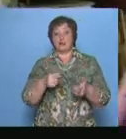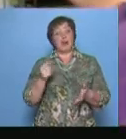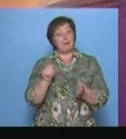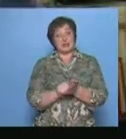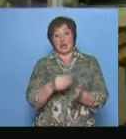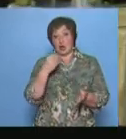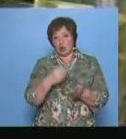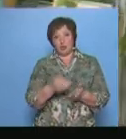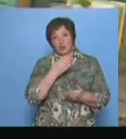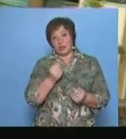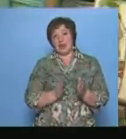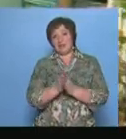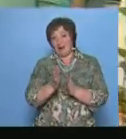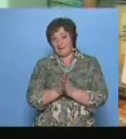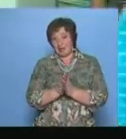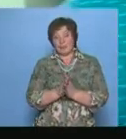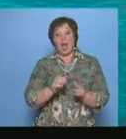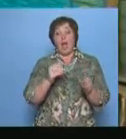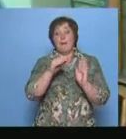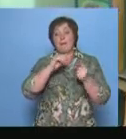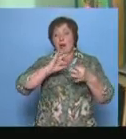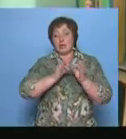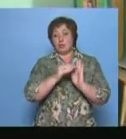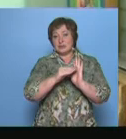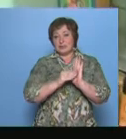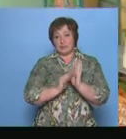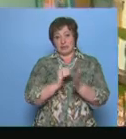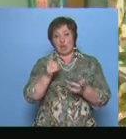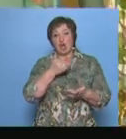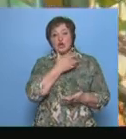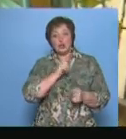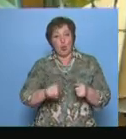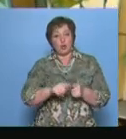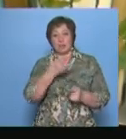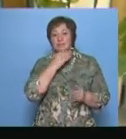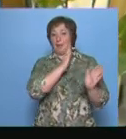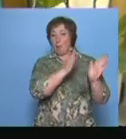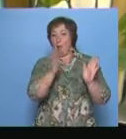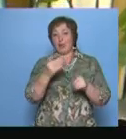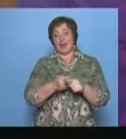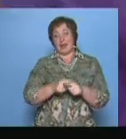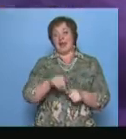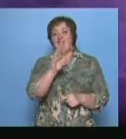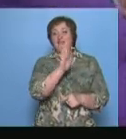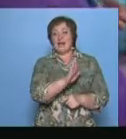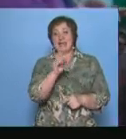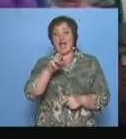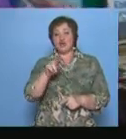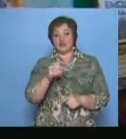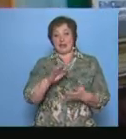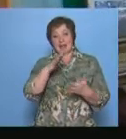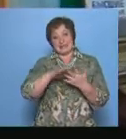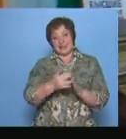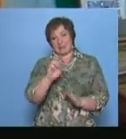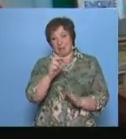куплю, закажу. Огромный список изданий, которые уже совсем скоро украсят собой полки этой Верзиичинской сельской библиотеки, составлен.